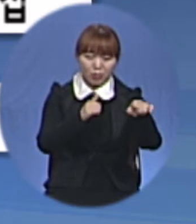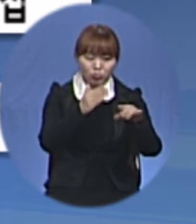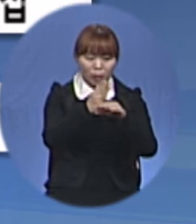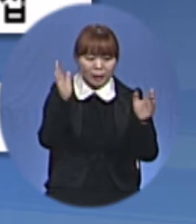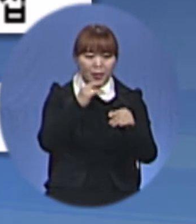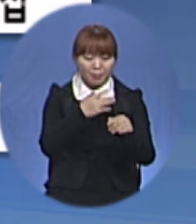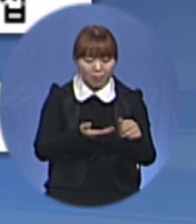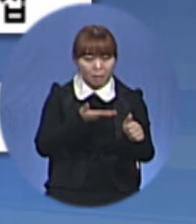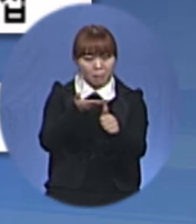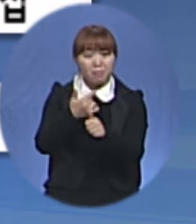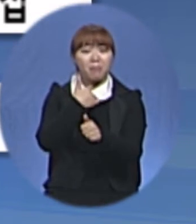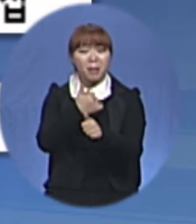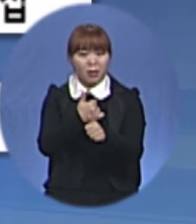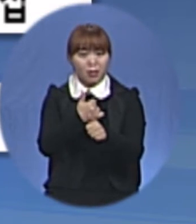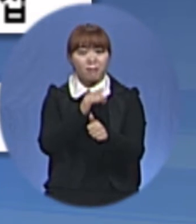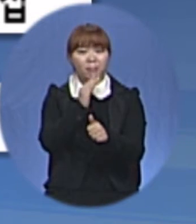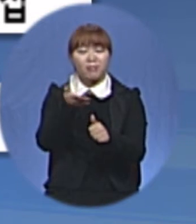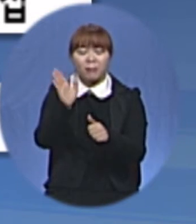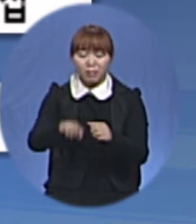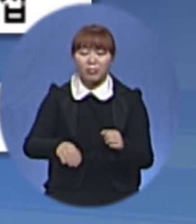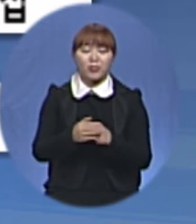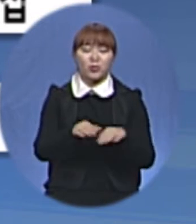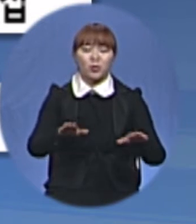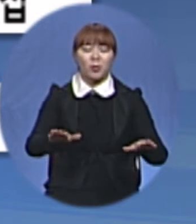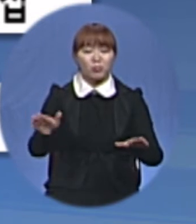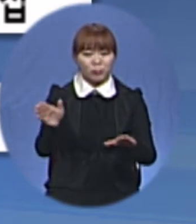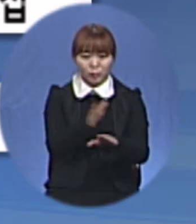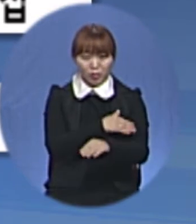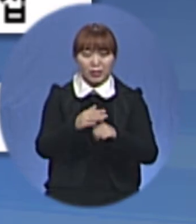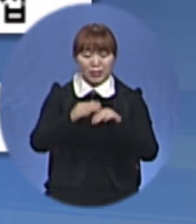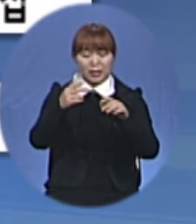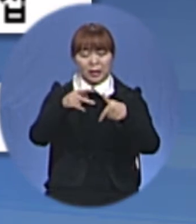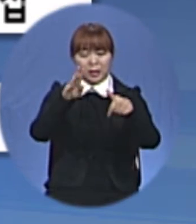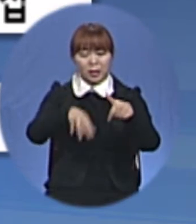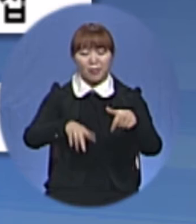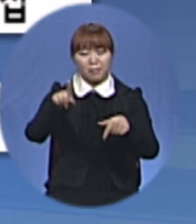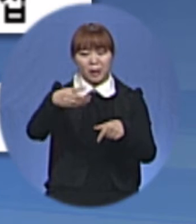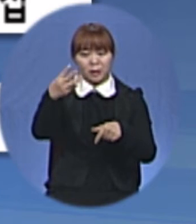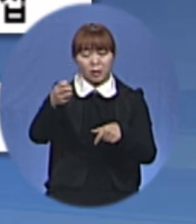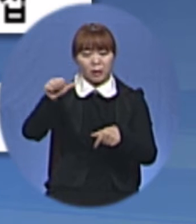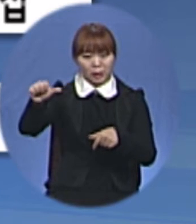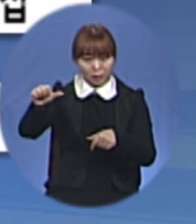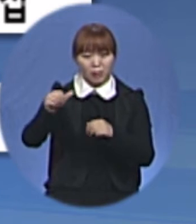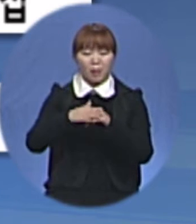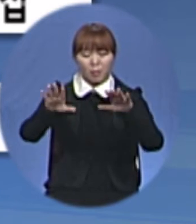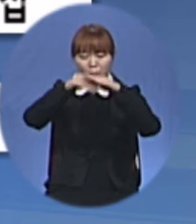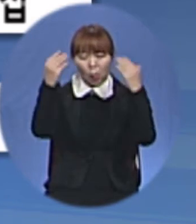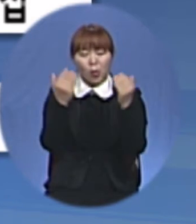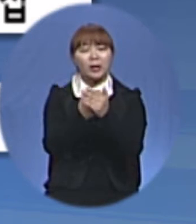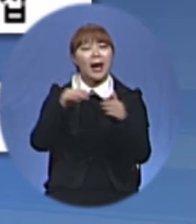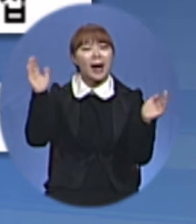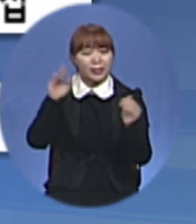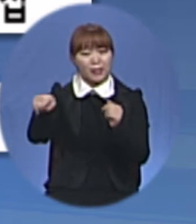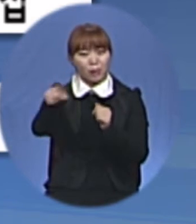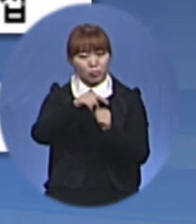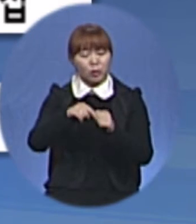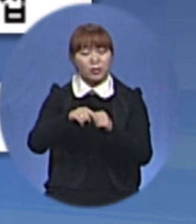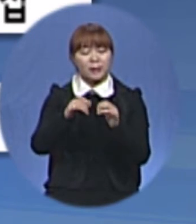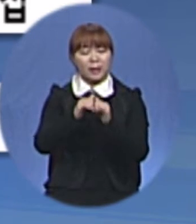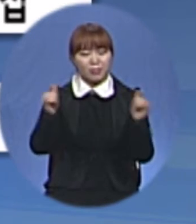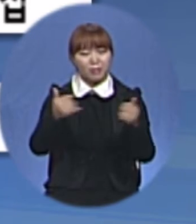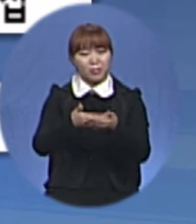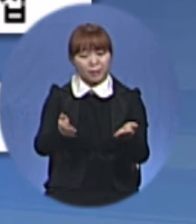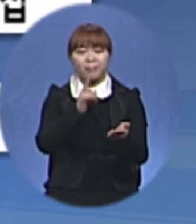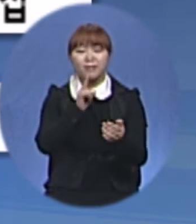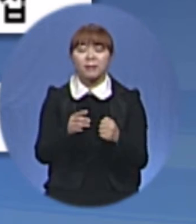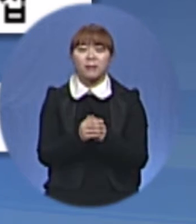중학생에게만 무상급식 혜택을 제공해왔지만 이번 학기부터는 인천 135개 전체 학생으로 대상을 확대한다고